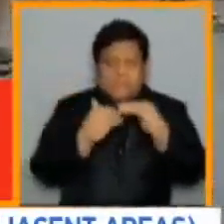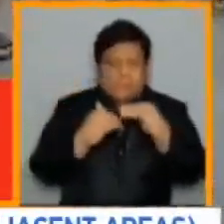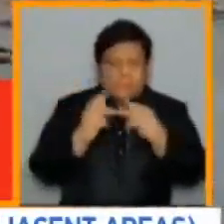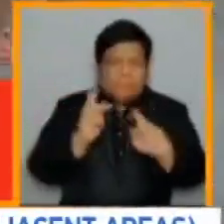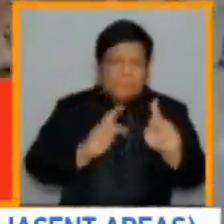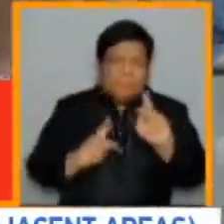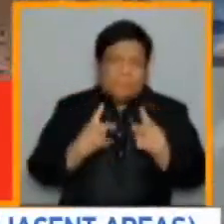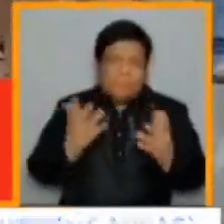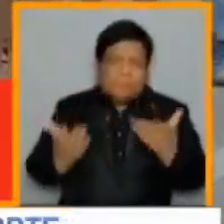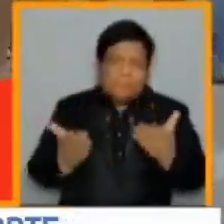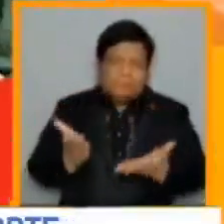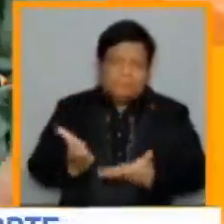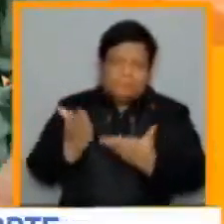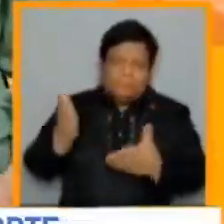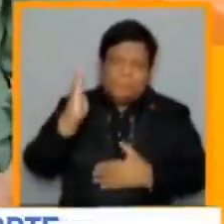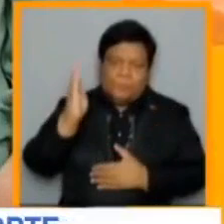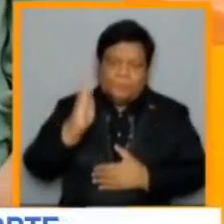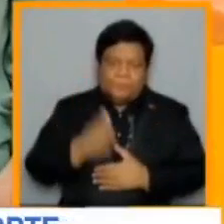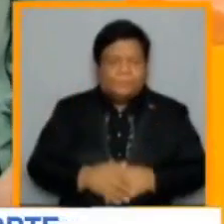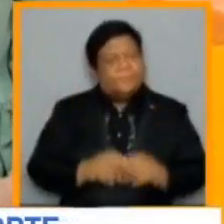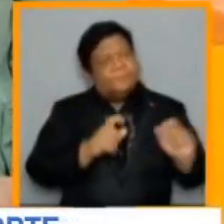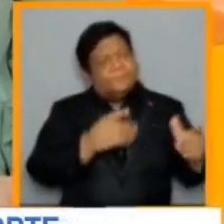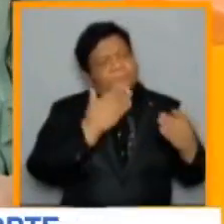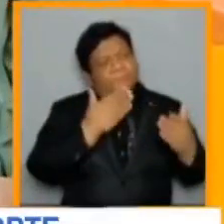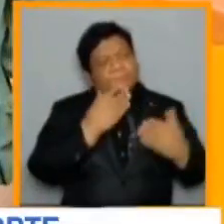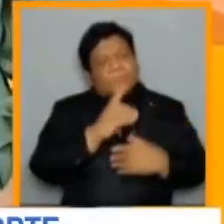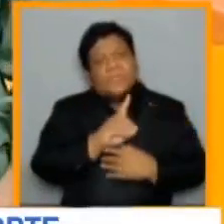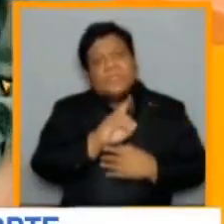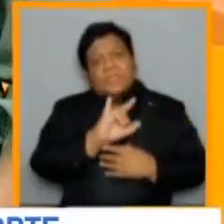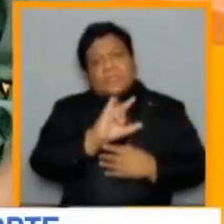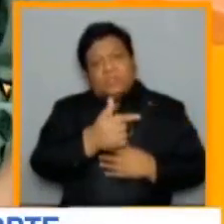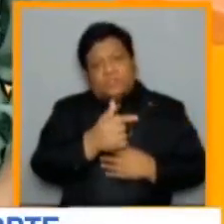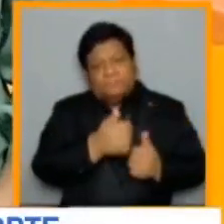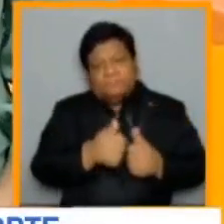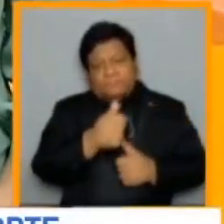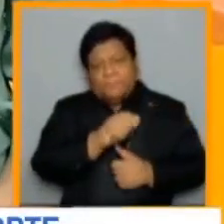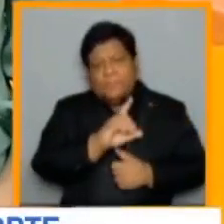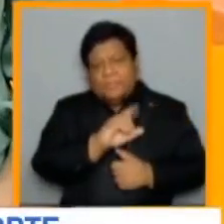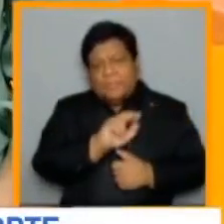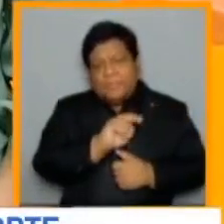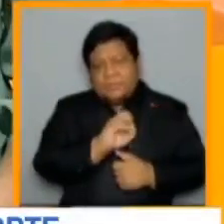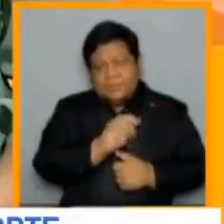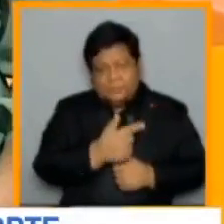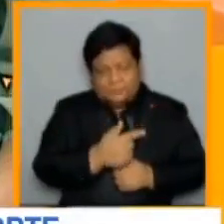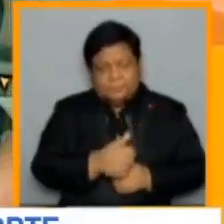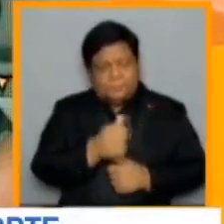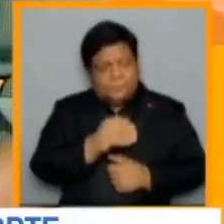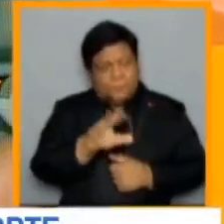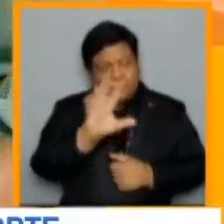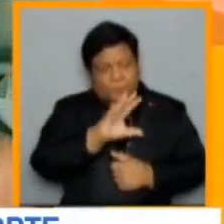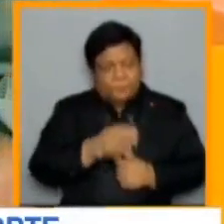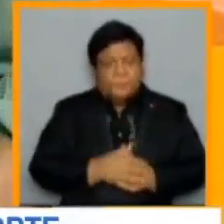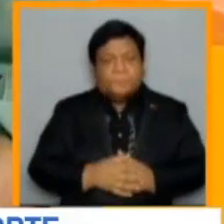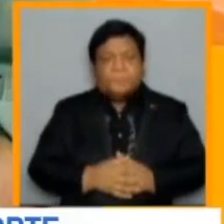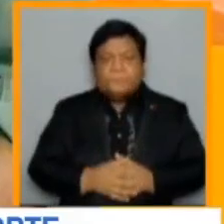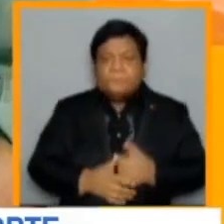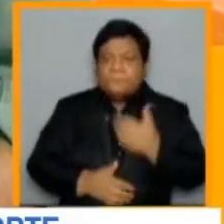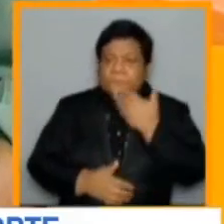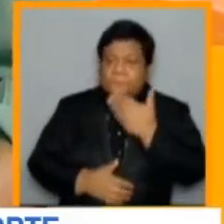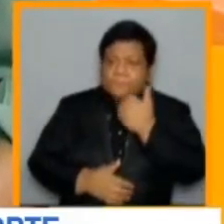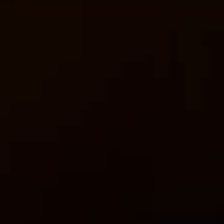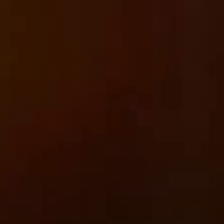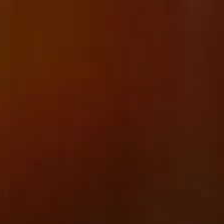Okay. Maraming salamat po, DILG Undersecretary Epimaco Densing. Magandang umaga po sa inyo, sir. Salamat po at magandang umaga rin po.